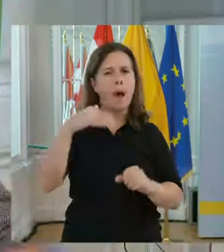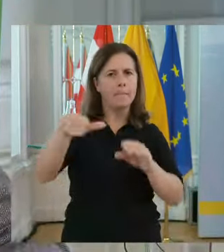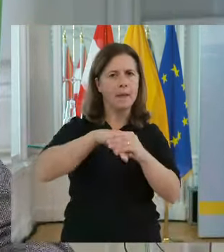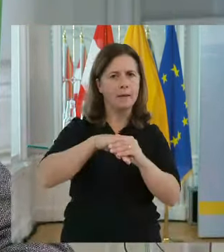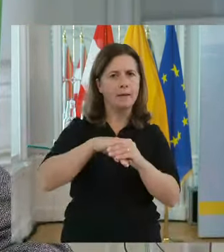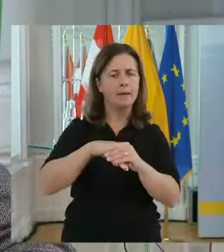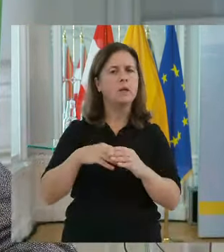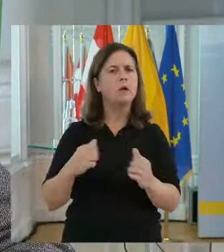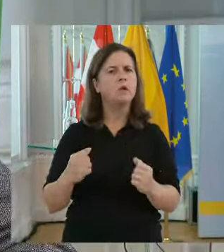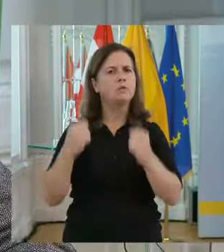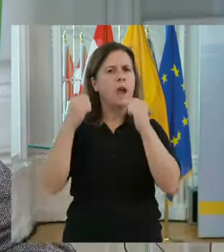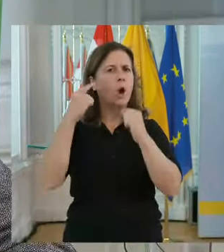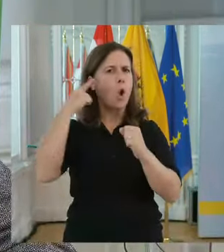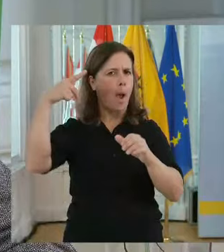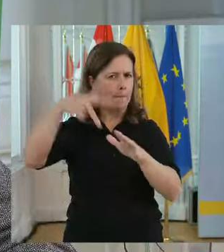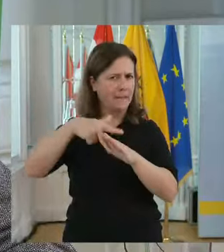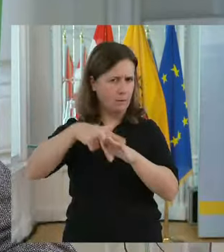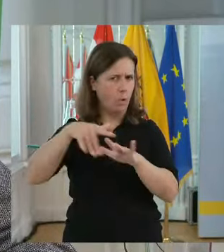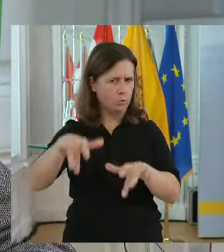einer schweren Hörbehinderung